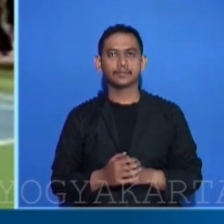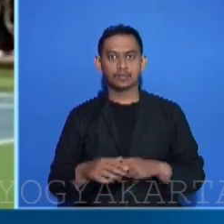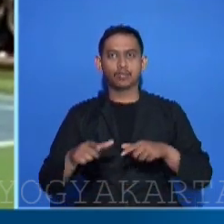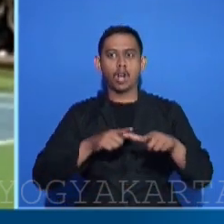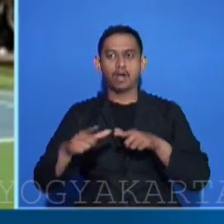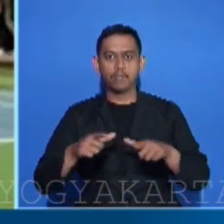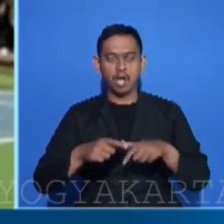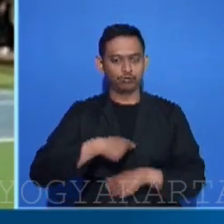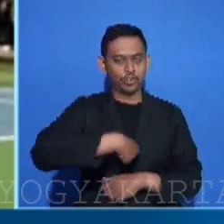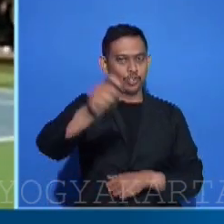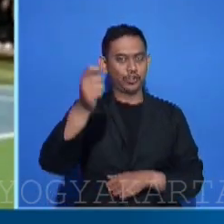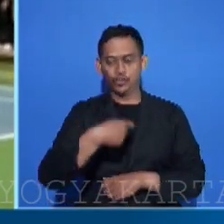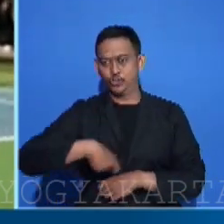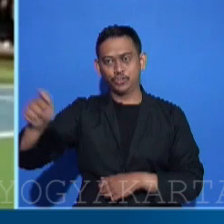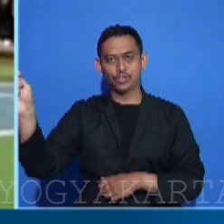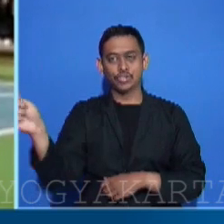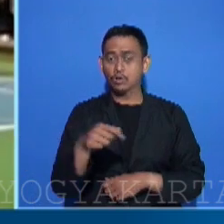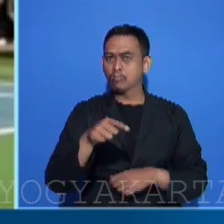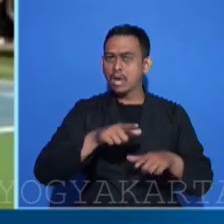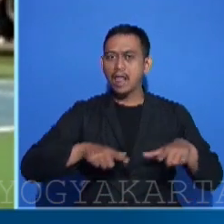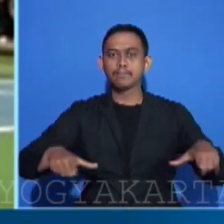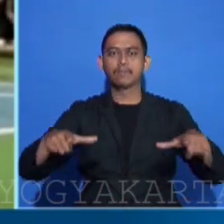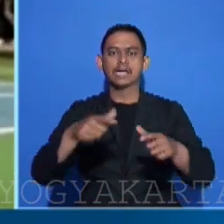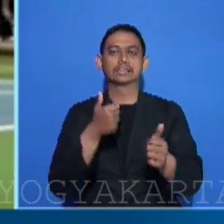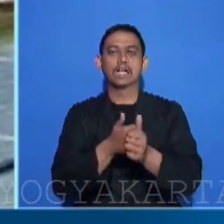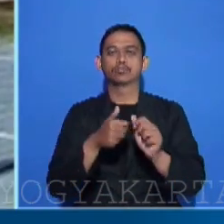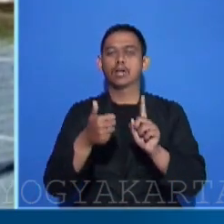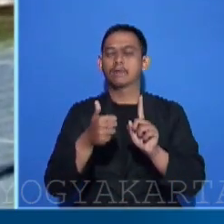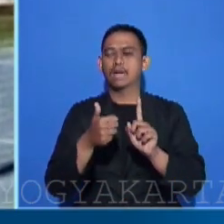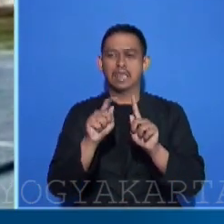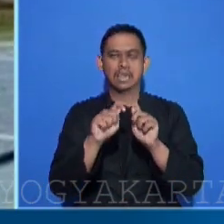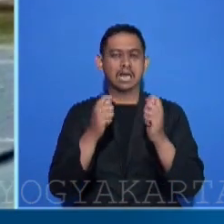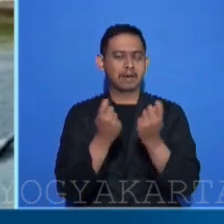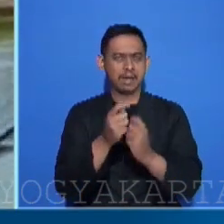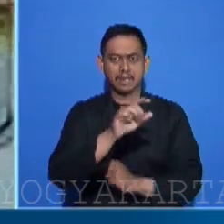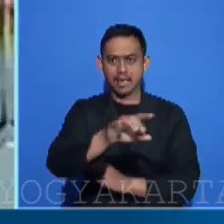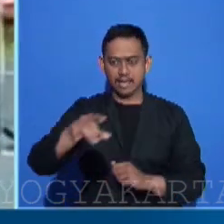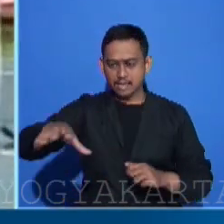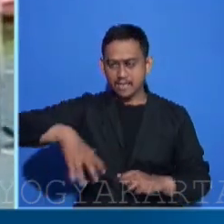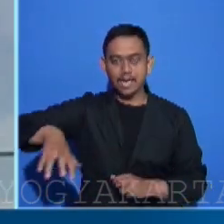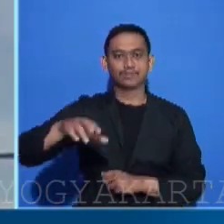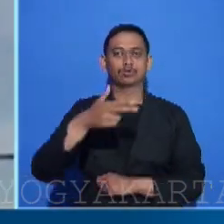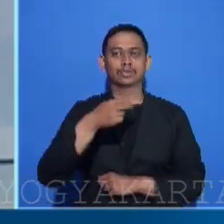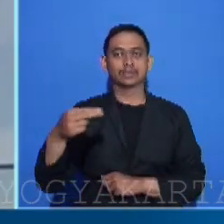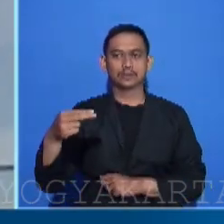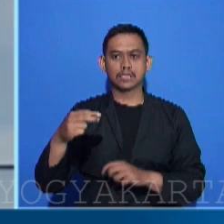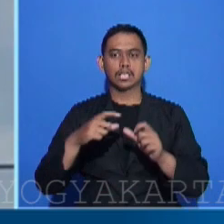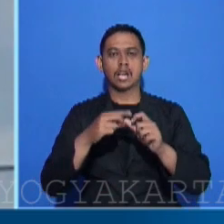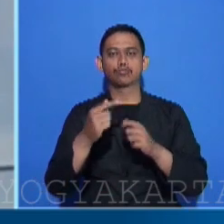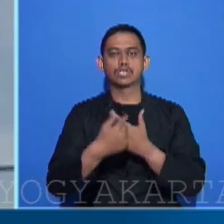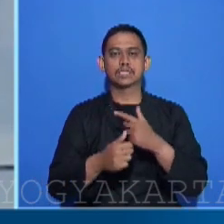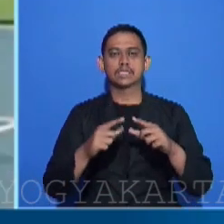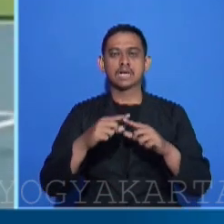lengkap 2023 ini diikuti oleh 16 klub dari berbagai daerah di Indonesia antara lain Surya Yudha Army